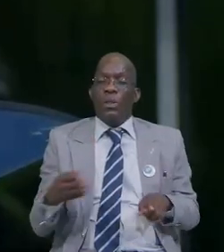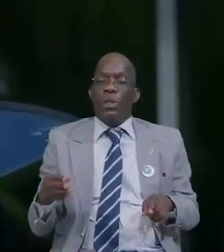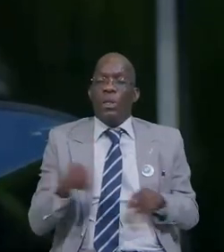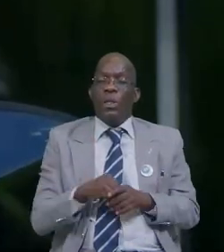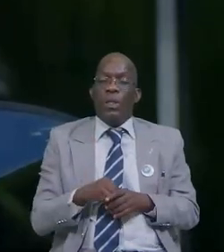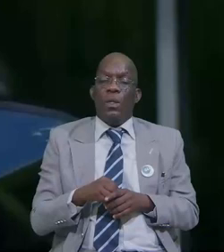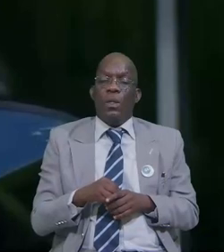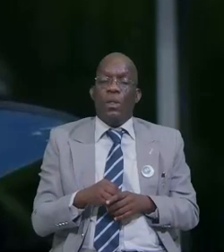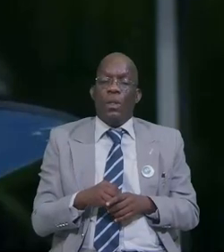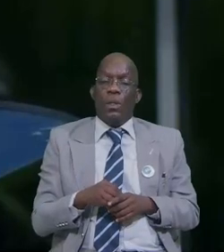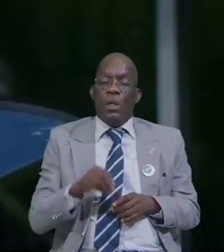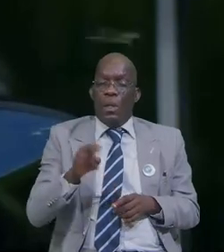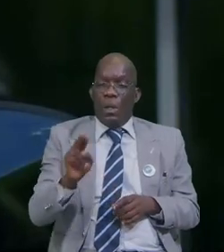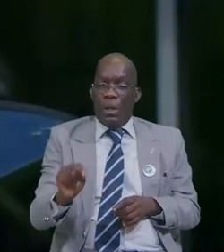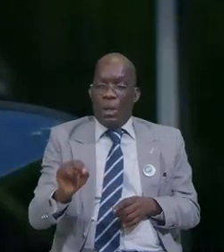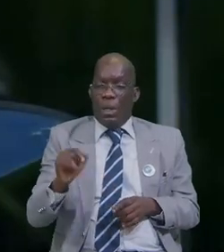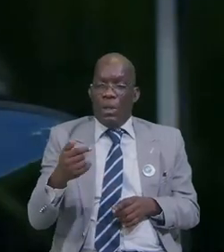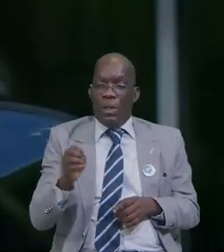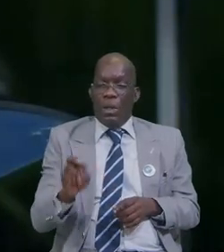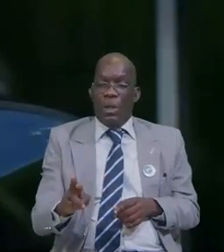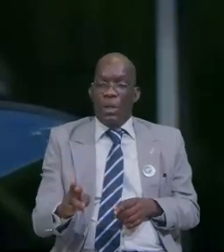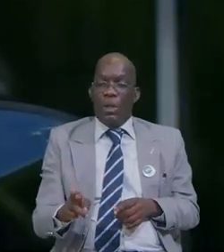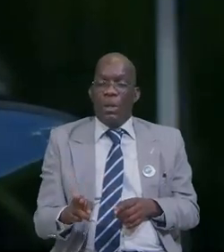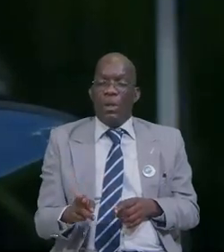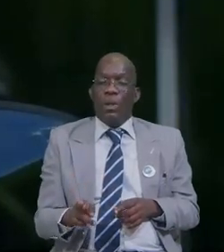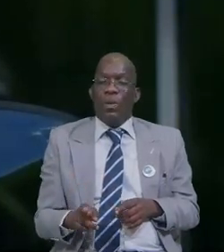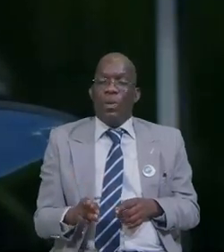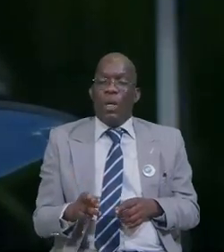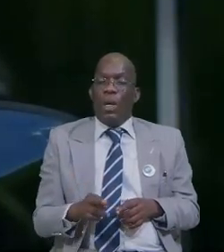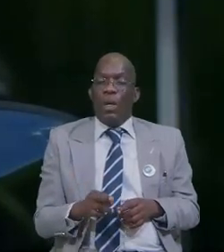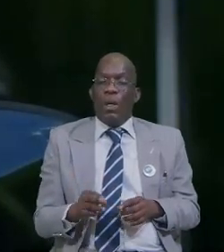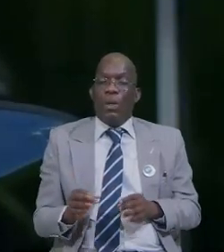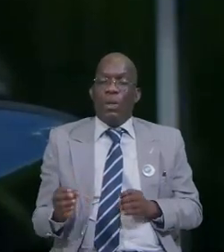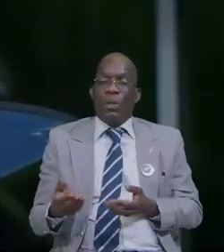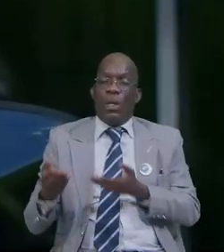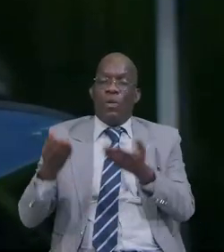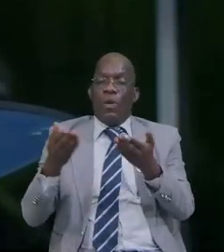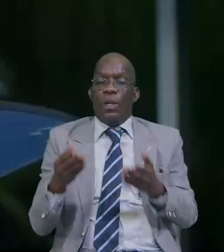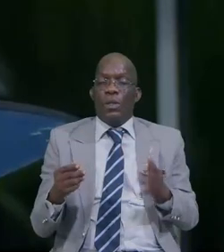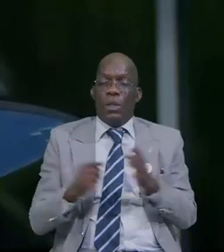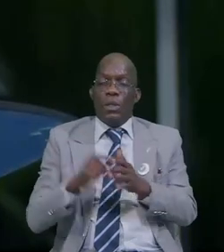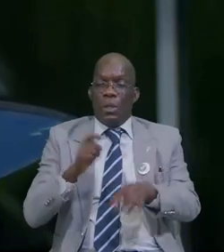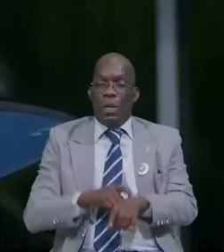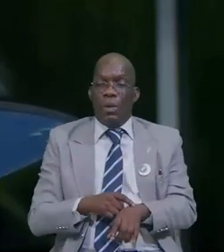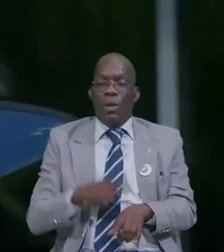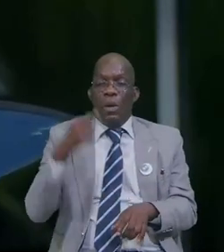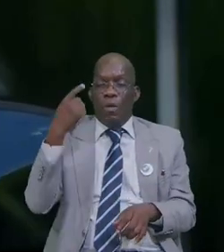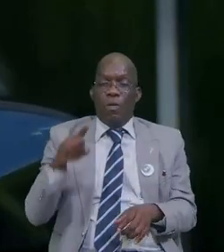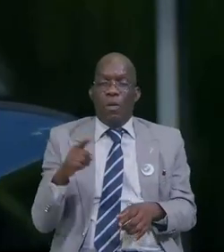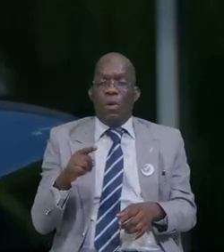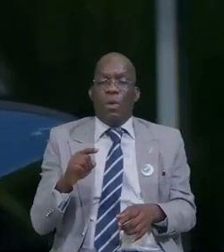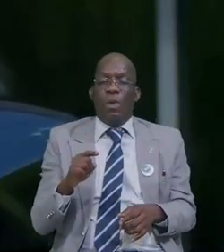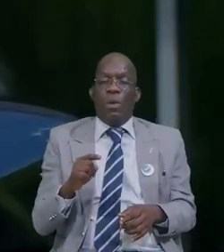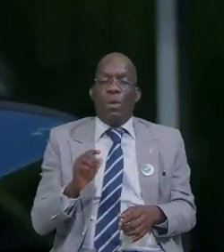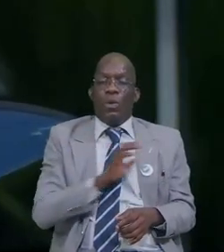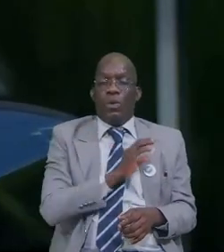les états du monde entier, faisons la même chose. C'est pour ça que le pasteur sacrifie son temps et son énergie. C'est pour le salut des